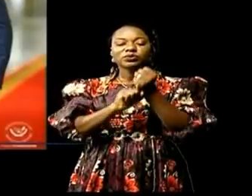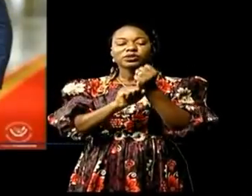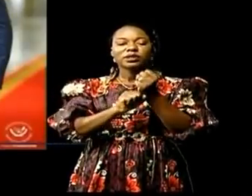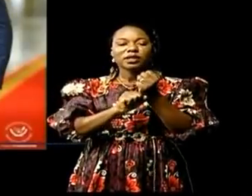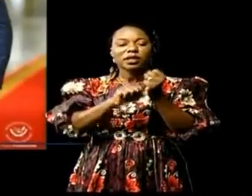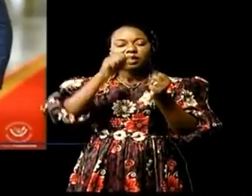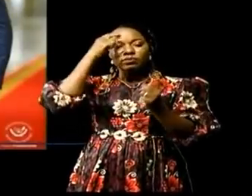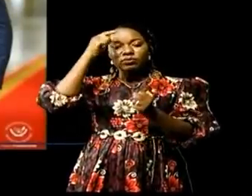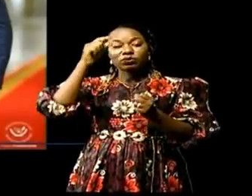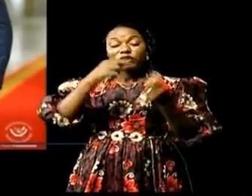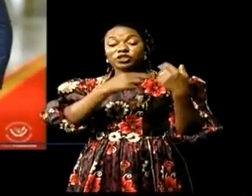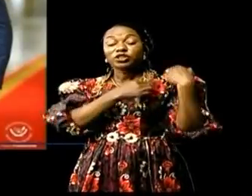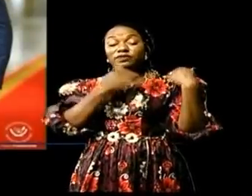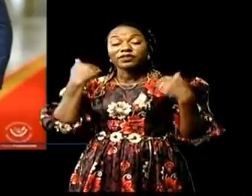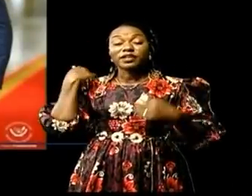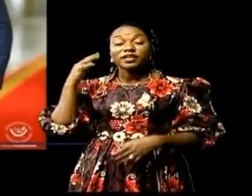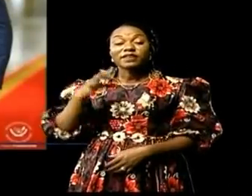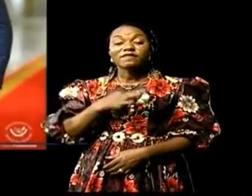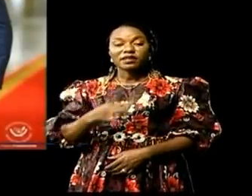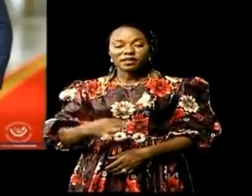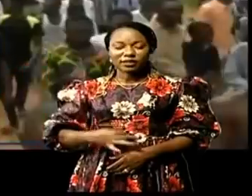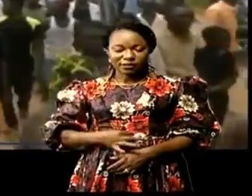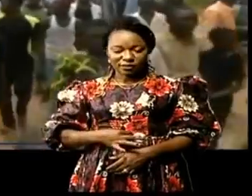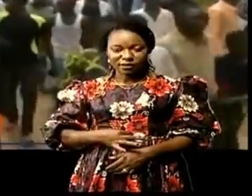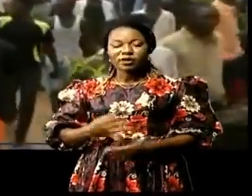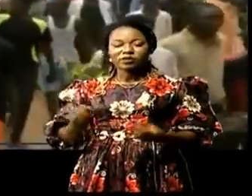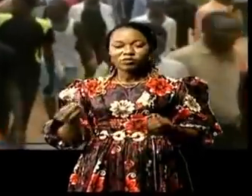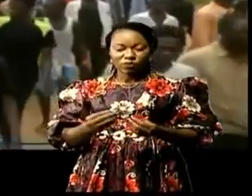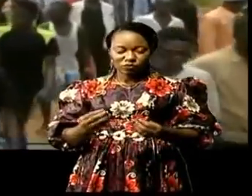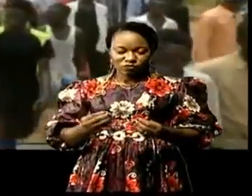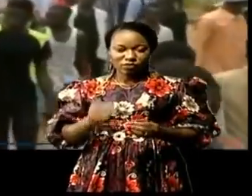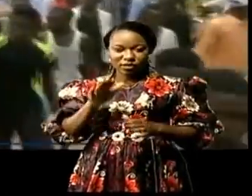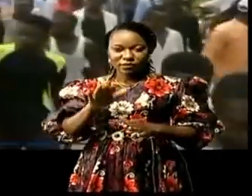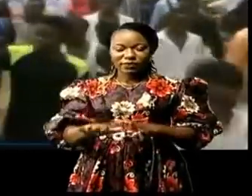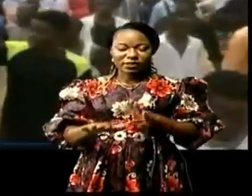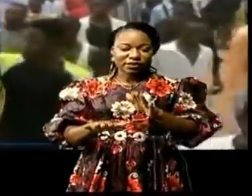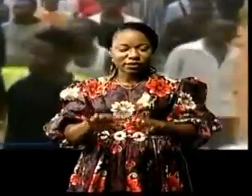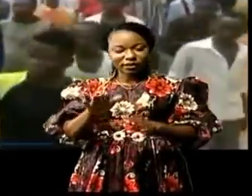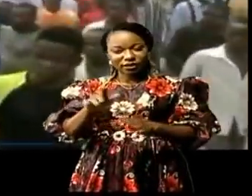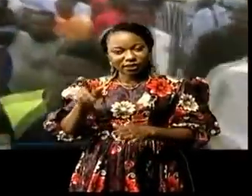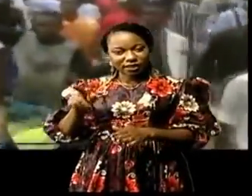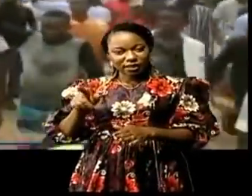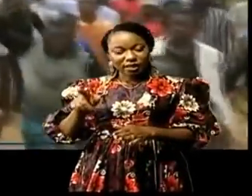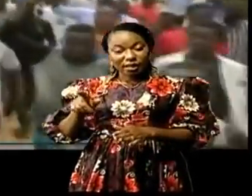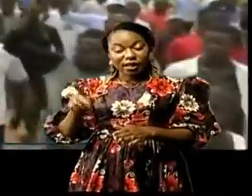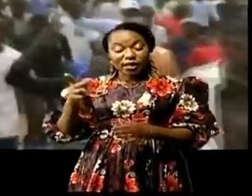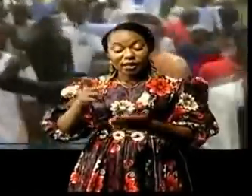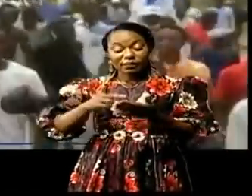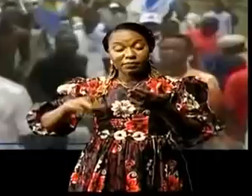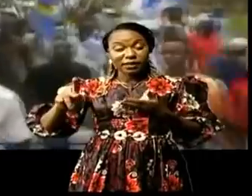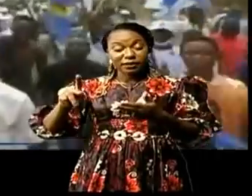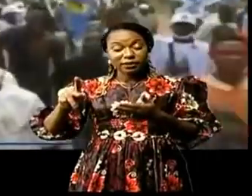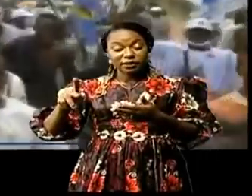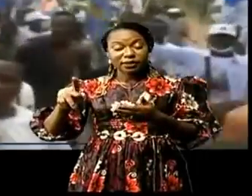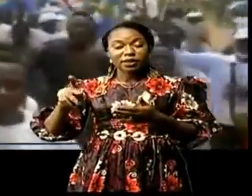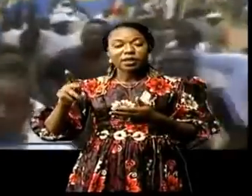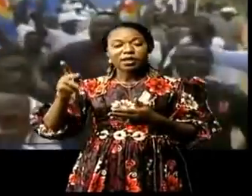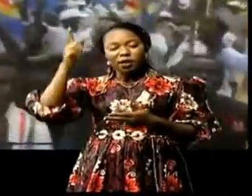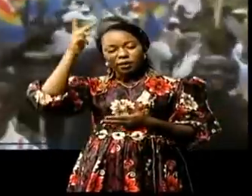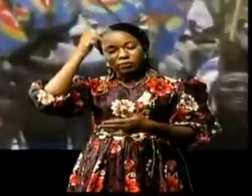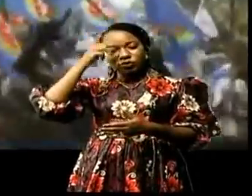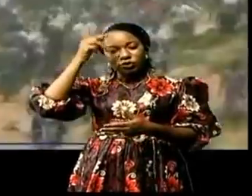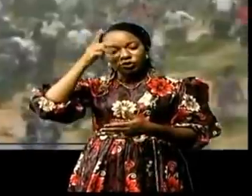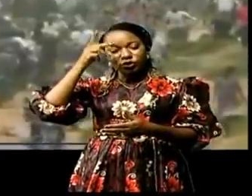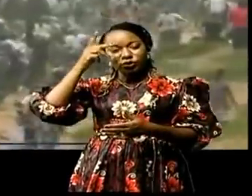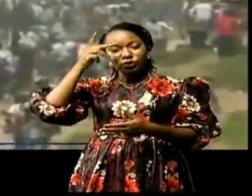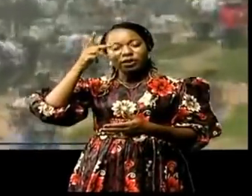aux institutions du pays. Cette marche à laquelle a pris part les partis politiques de l'Union Sacrée est partie du siège du parti présidentiel